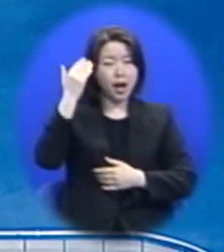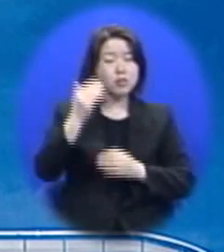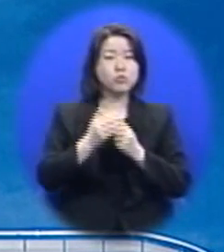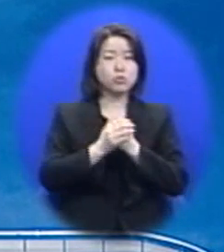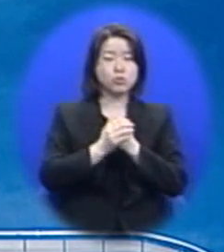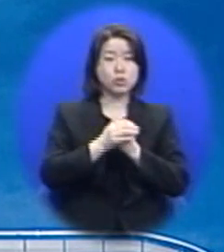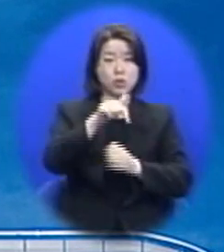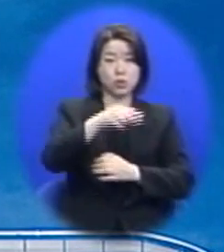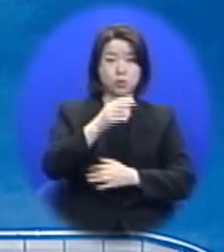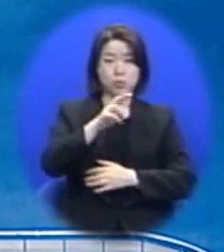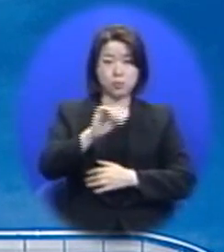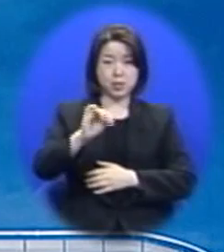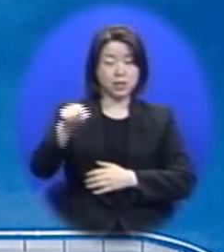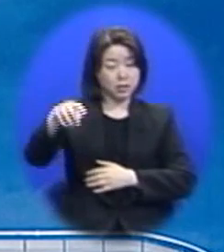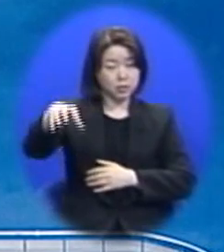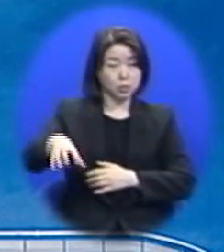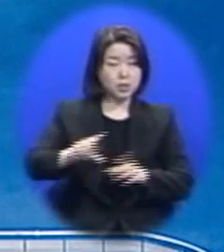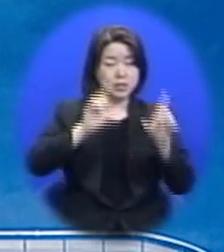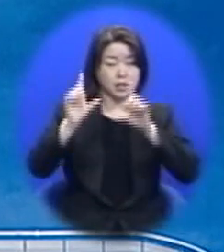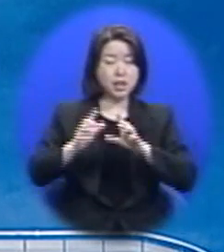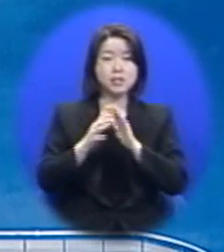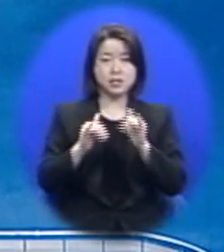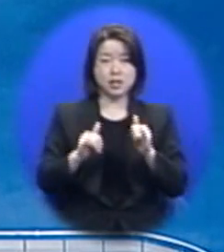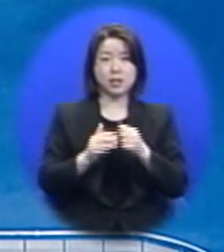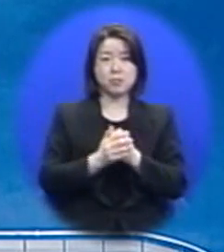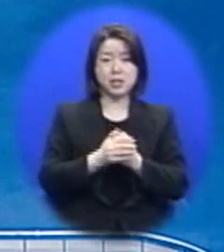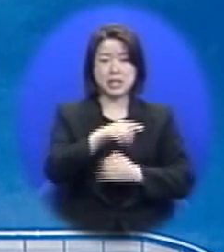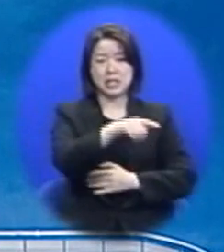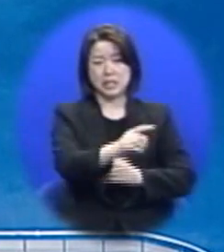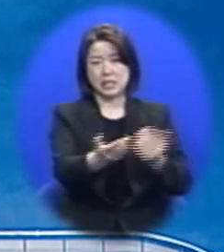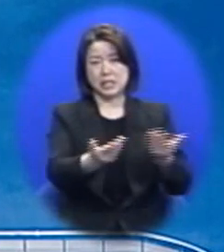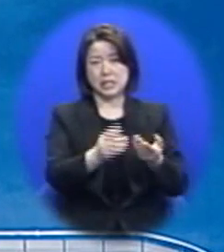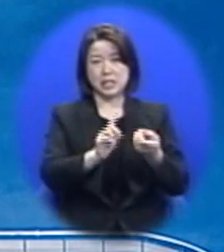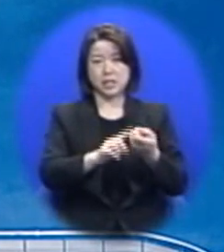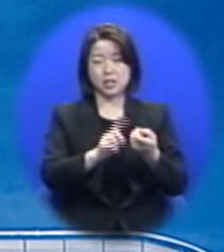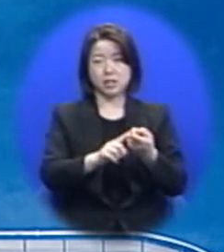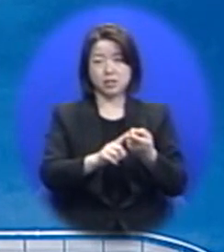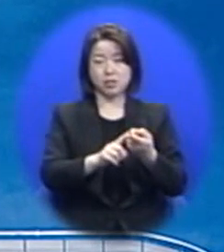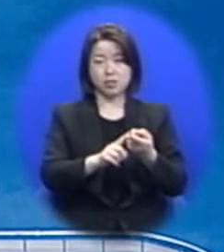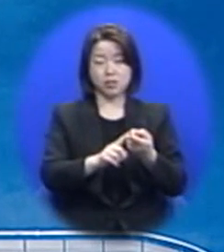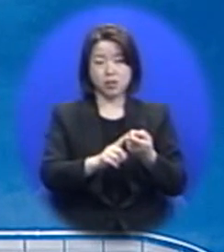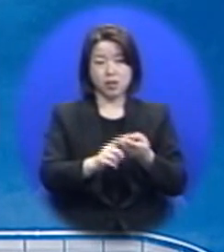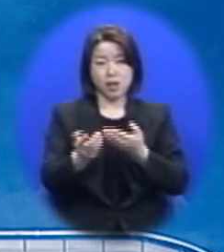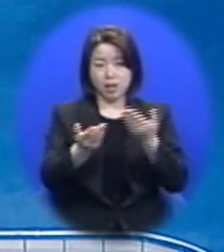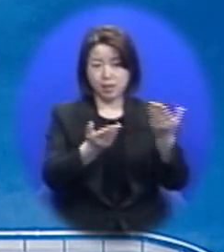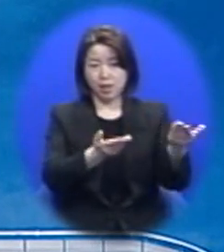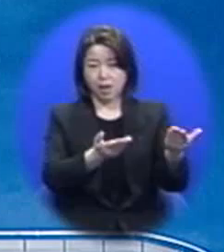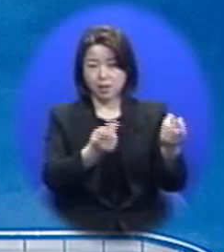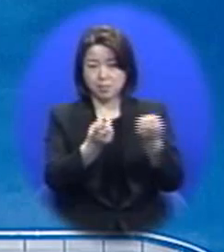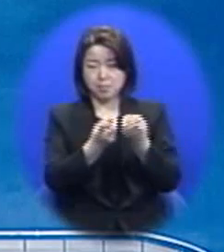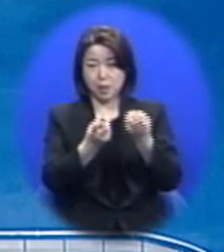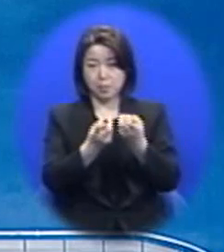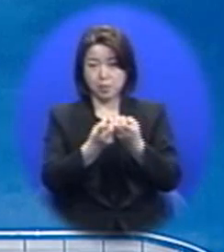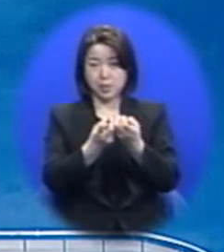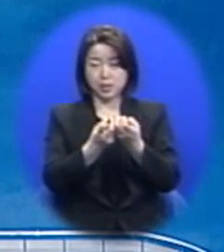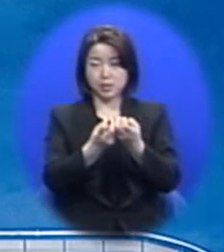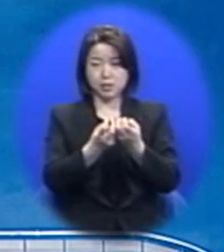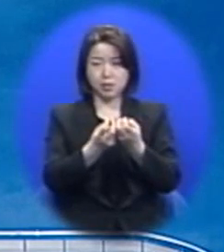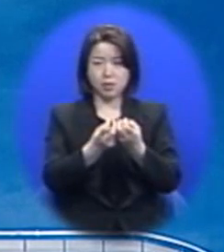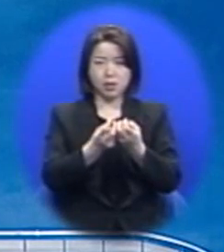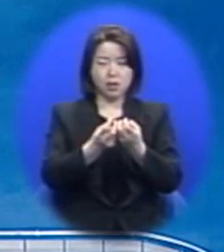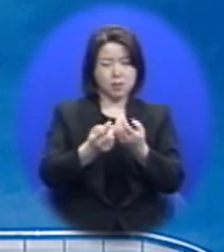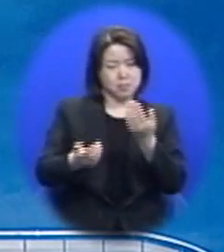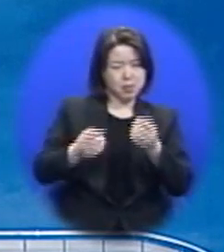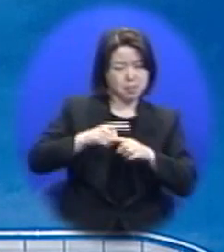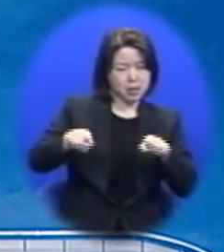많은 한국 교민들이 그 일에 대해서 대처하는 태도에 대해서 지적한 글을 누가